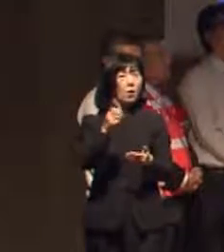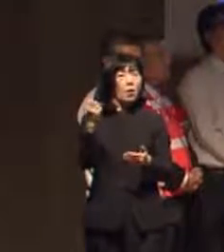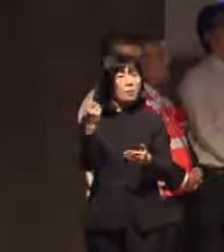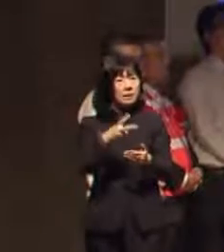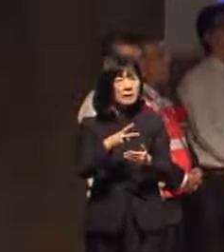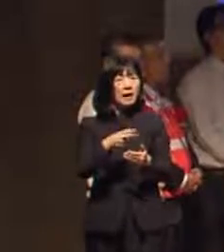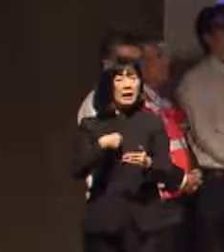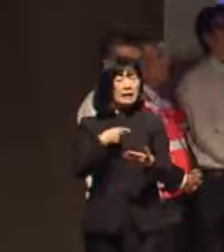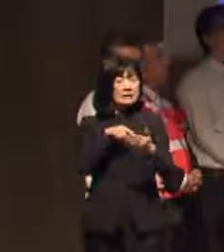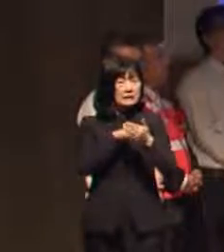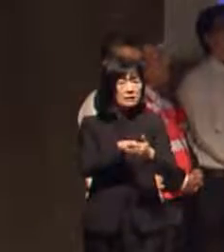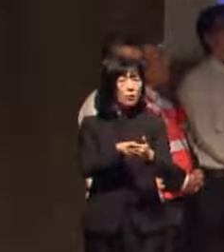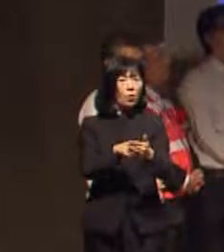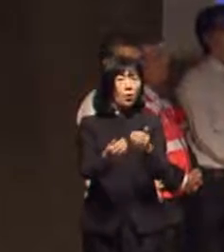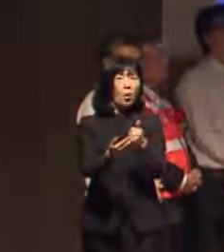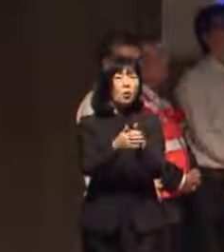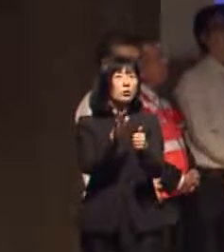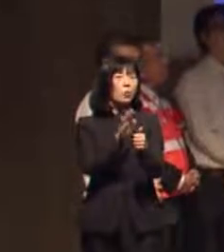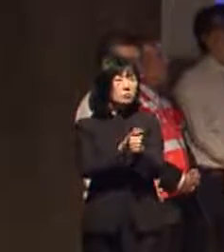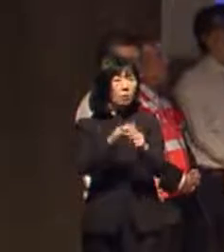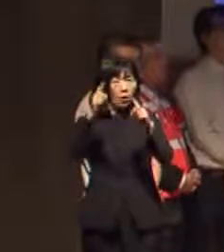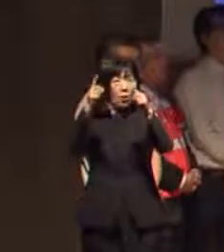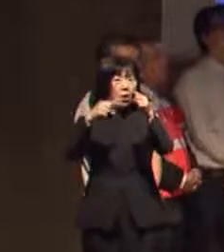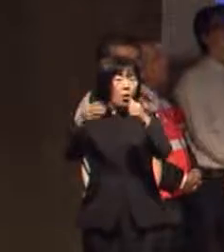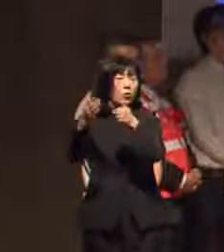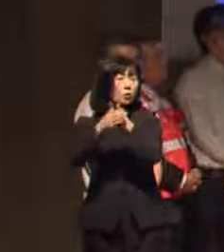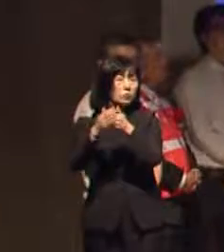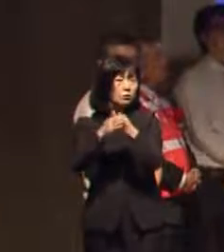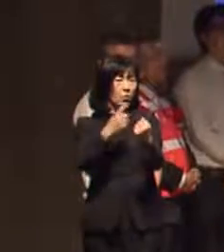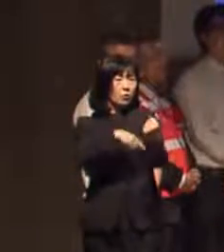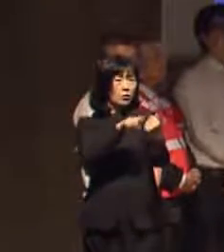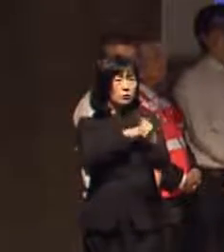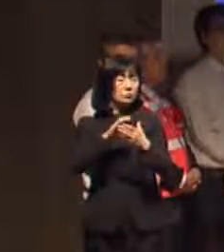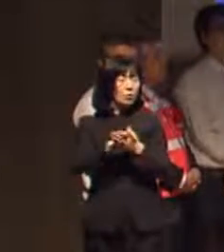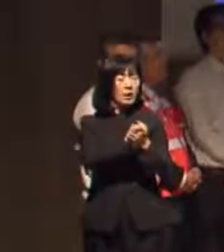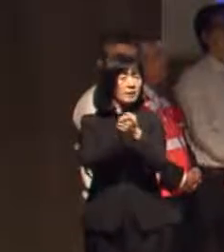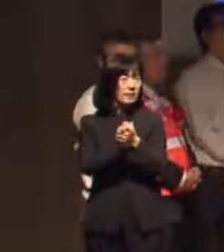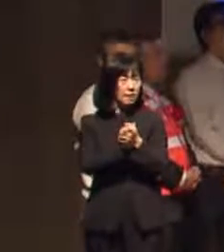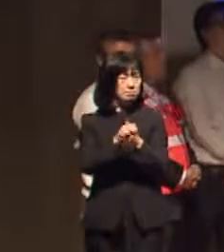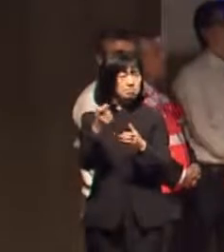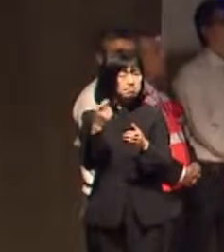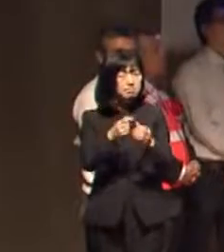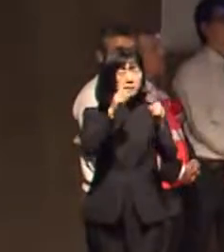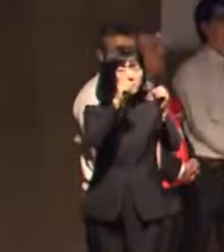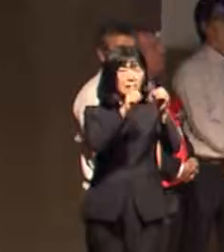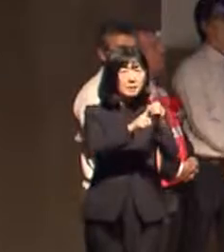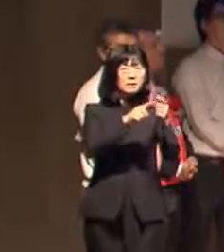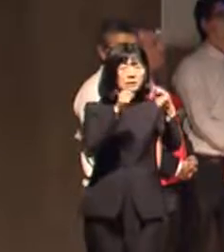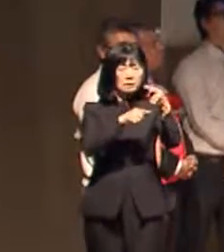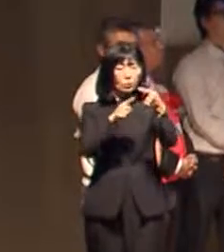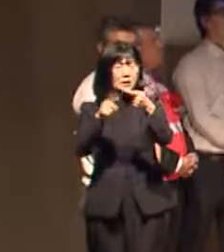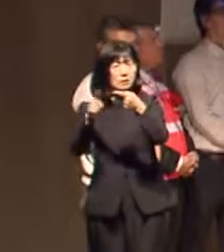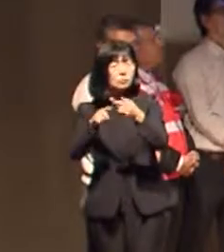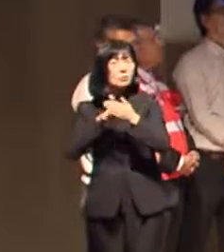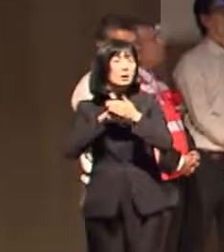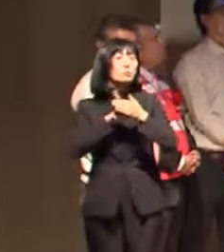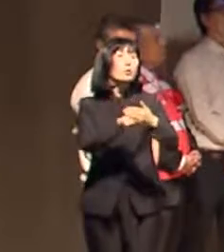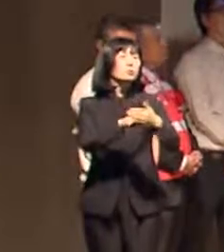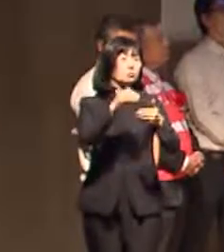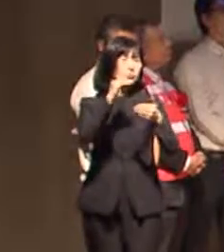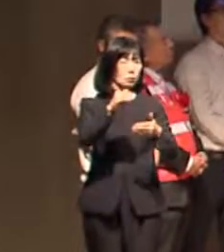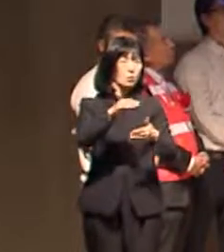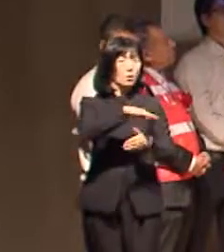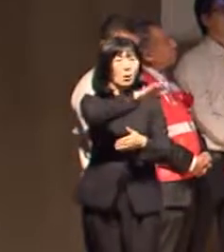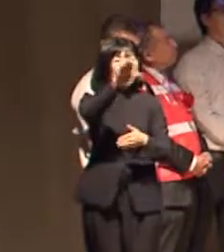自助共助公助力の連携を強固になるようにそれぞれが努力することをここにおられる皆様と一